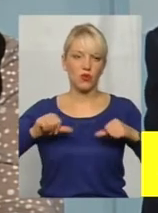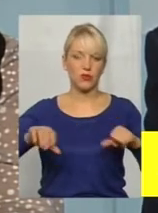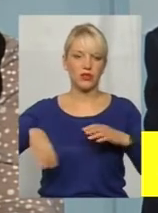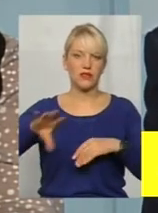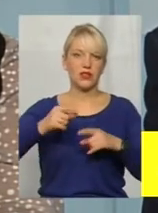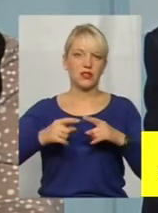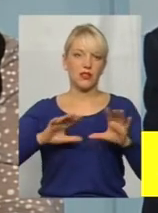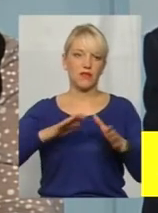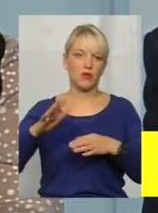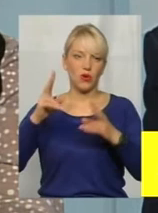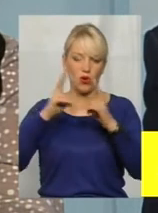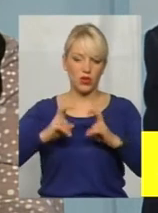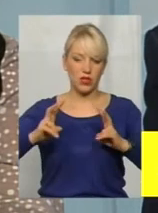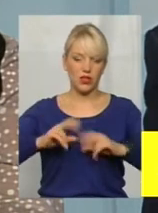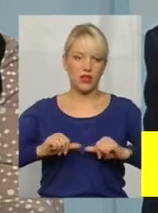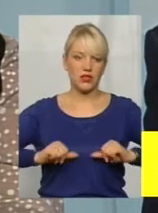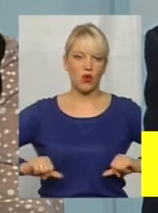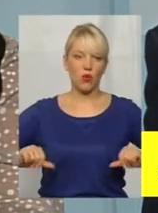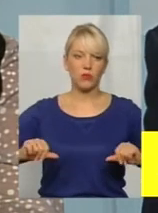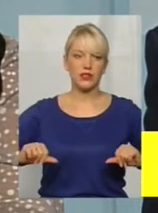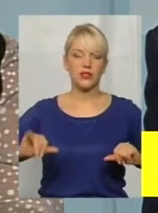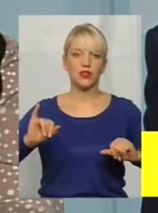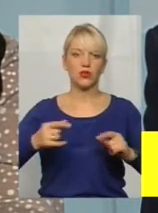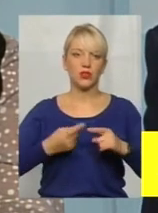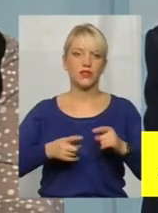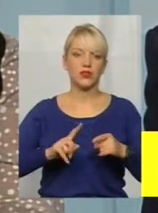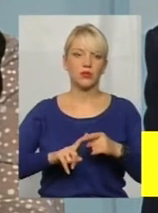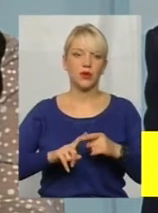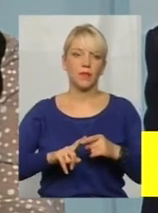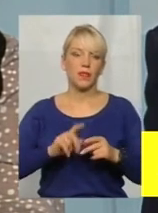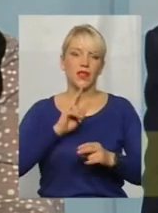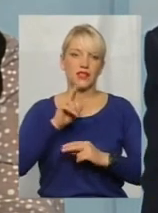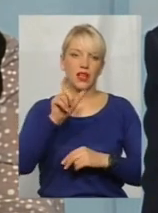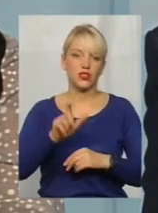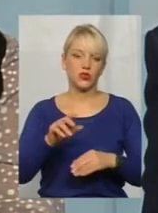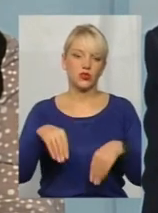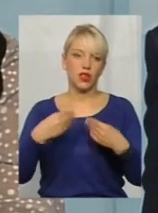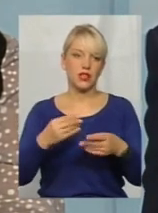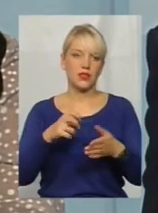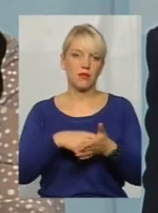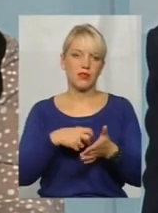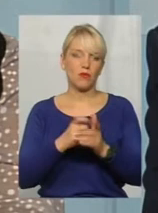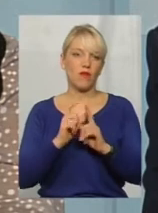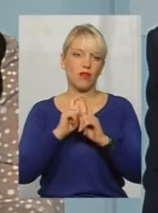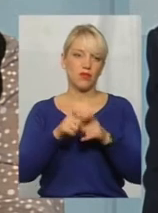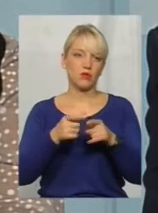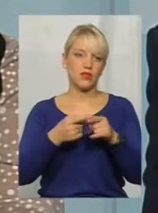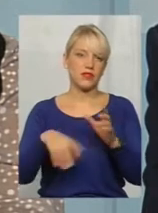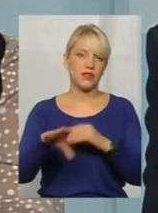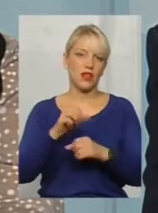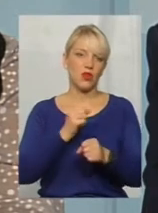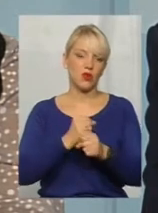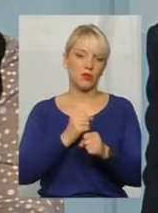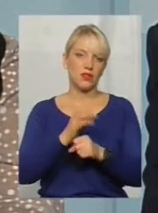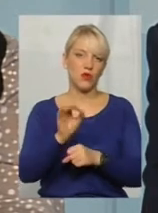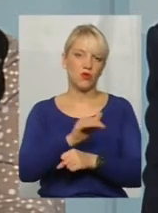випадки розглядаються комісійно, і цьому скаржнику дається письмова відповідь. Це все робиться офіційно,